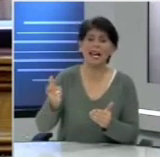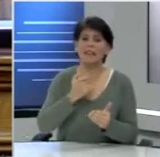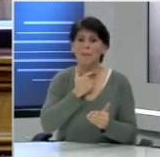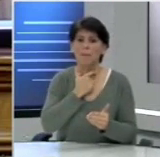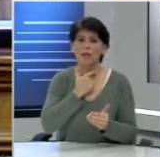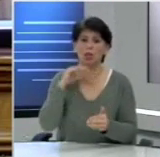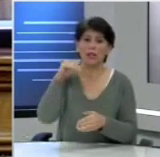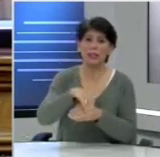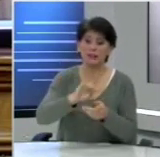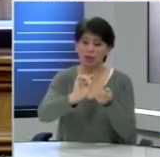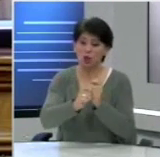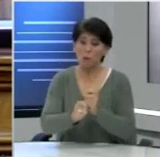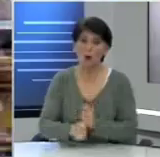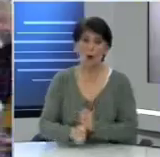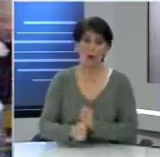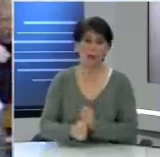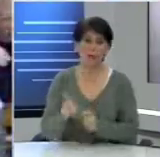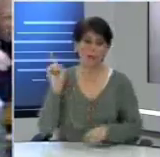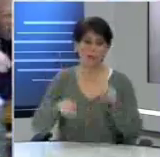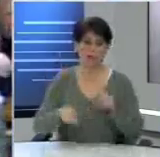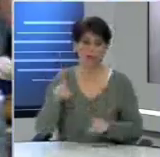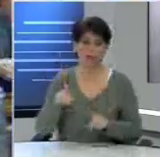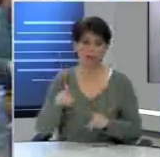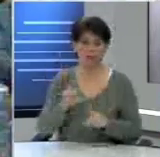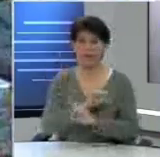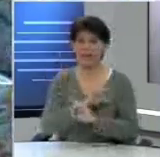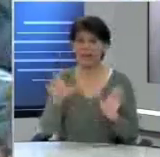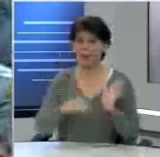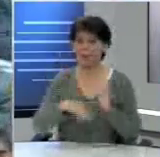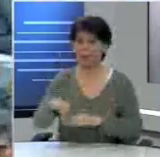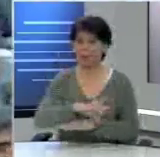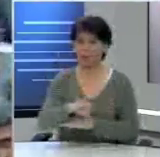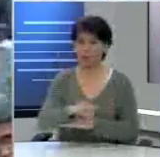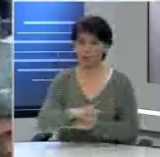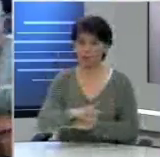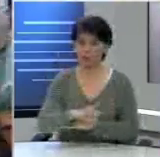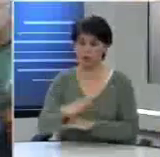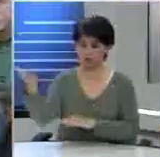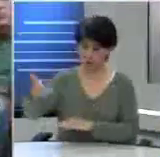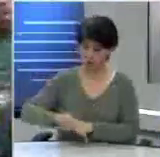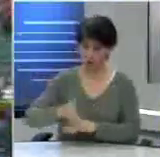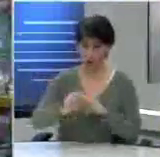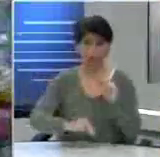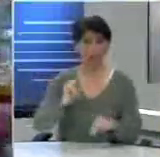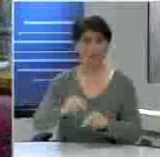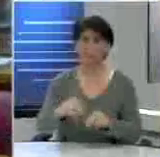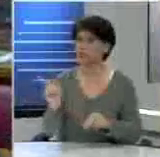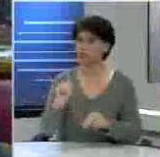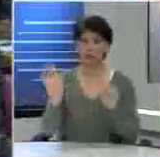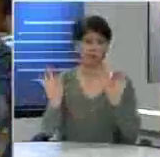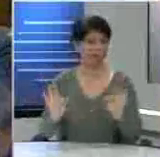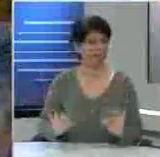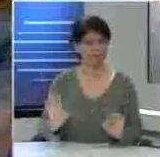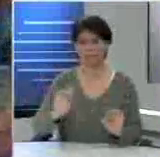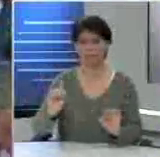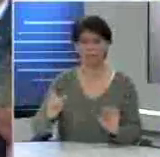και νυχτερινές τροπολογίες. Και κανένα από τα νομοσχέδια που φέρνουν προς ψήφιση δεν ρυθμίζει, δεν ενισχύει,